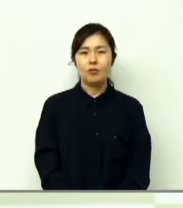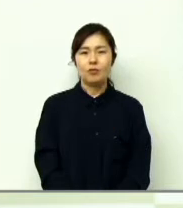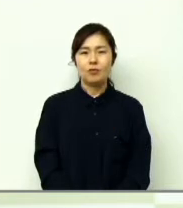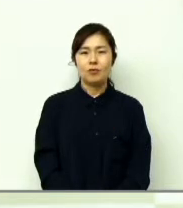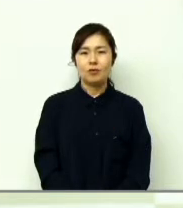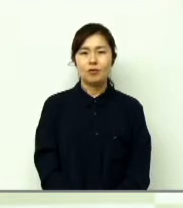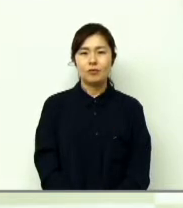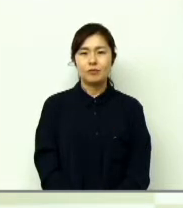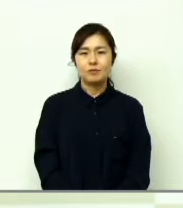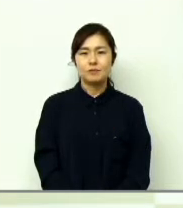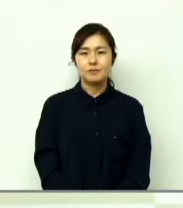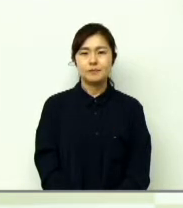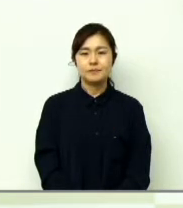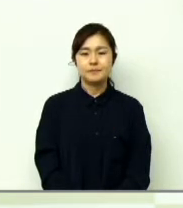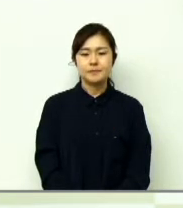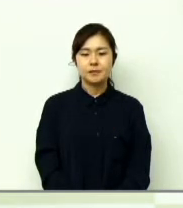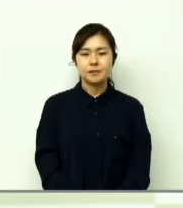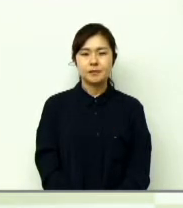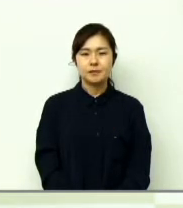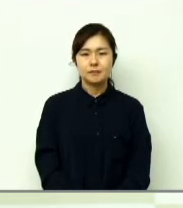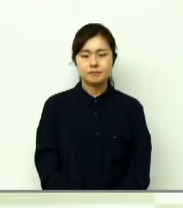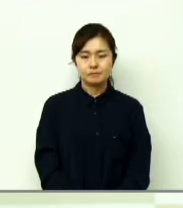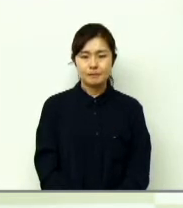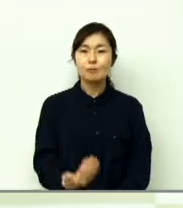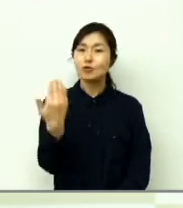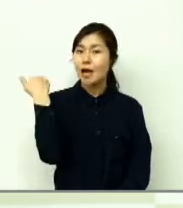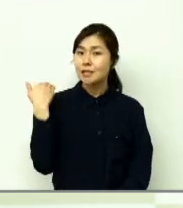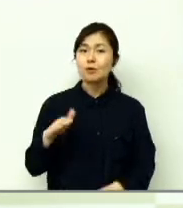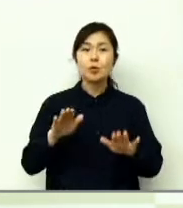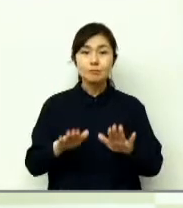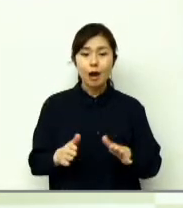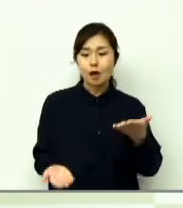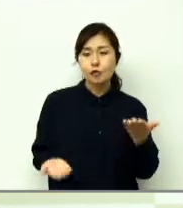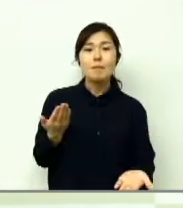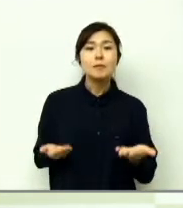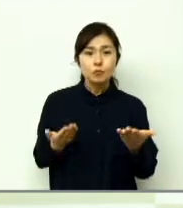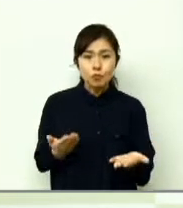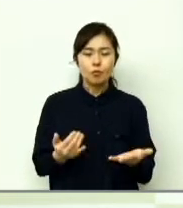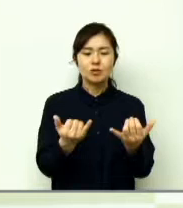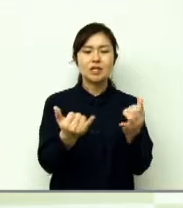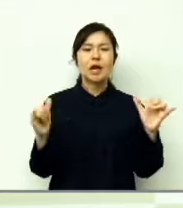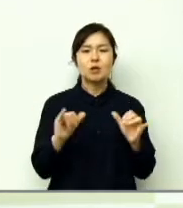社会環境は大きく変わってはいますけれども、そういった